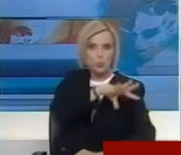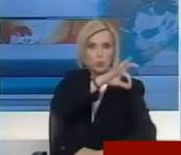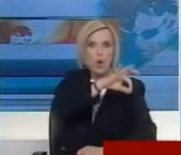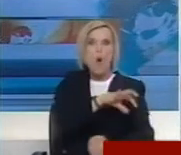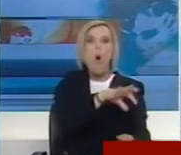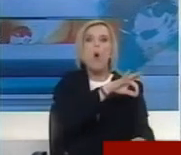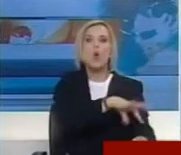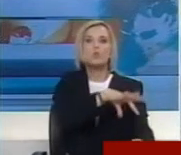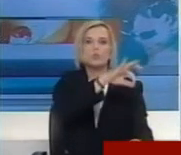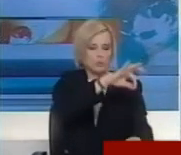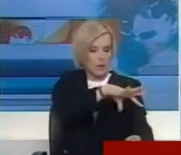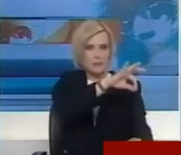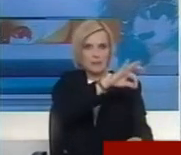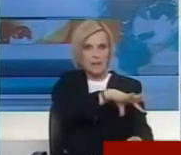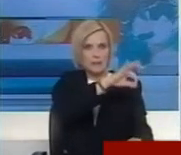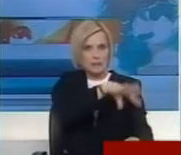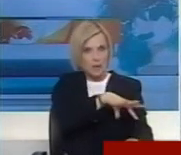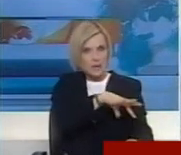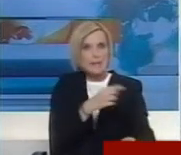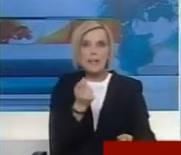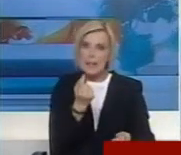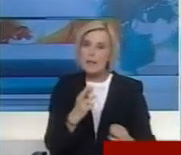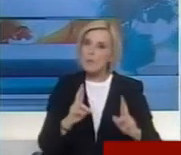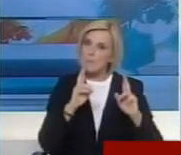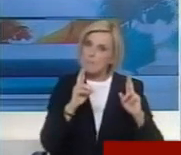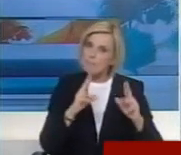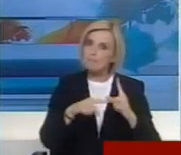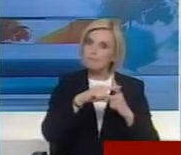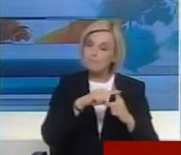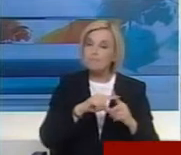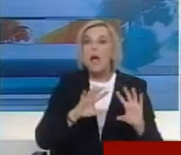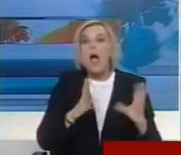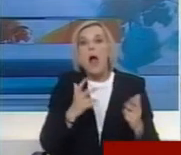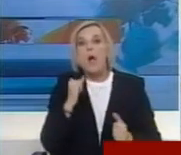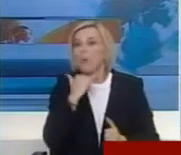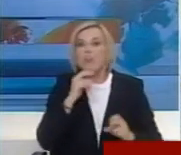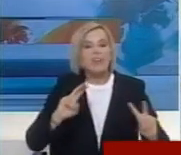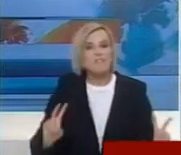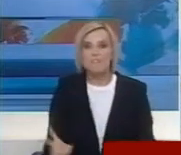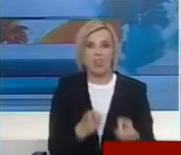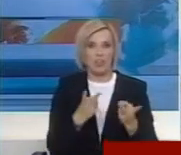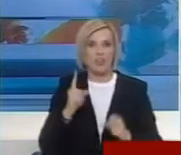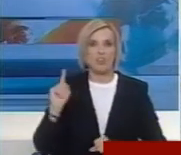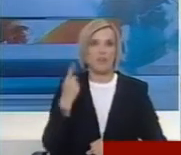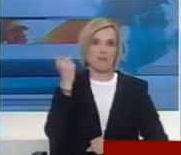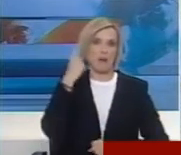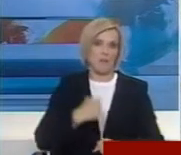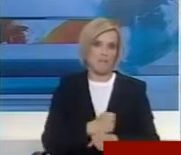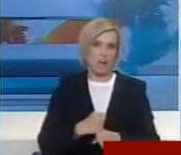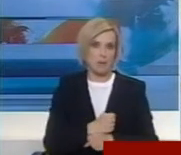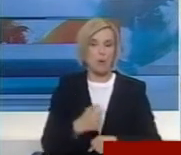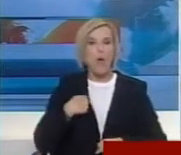ενθαρρυντικά αποτελέσματα. Όμως δεν υπάρχει επί του παρόντος πανάκια ούτε θαυματουργό φάρμακο. Δοκιμάζονται